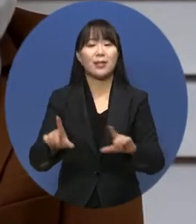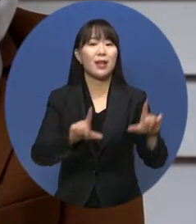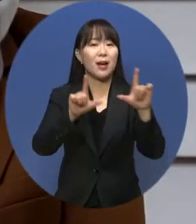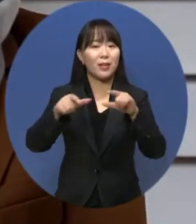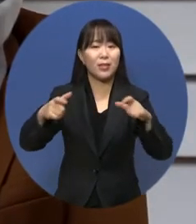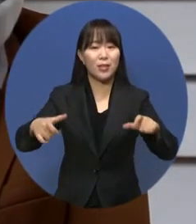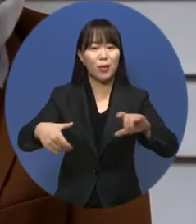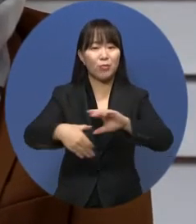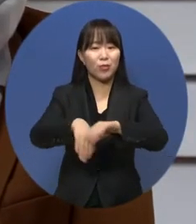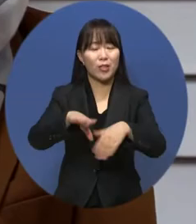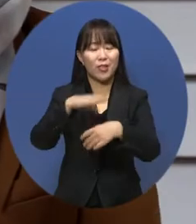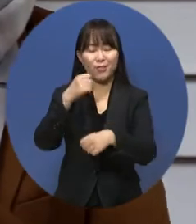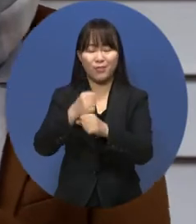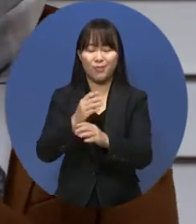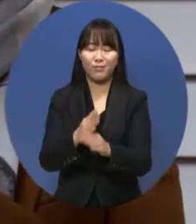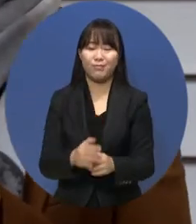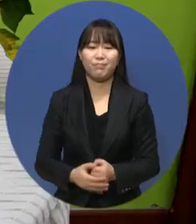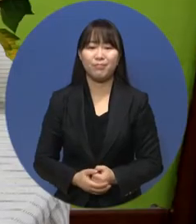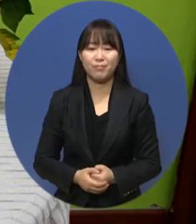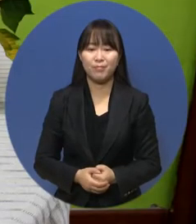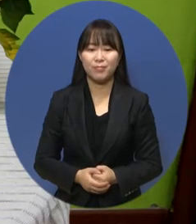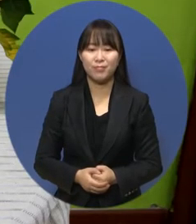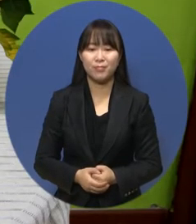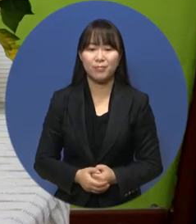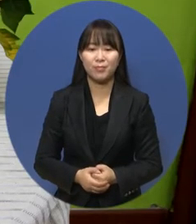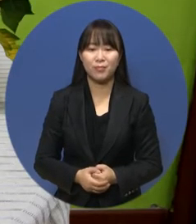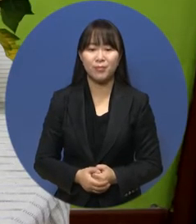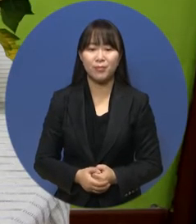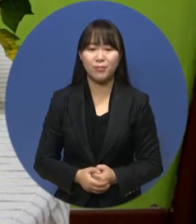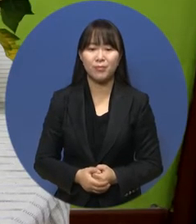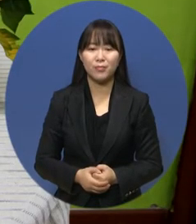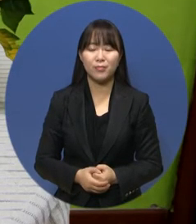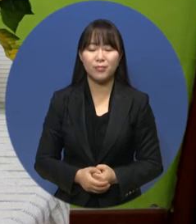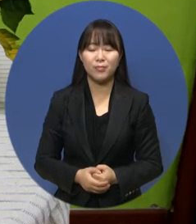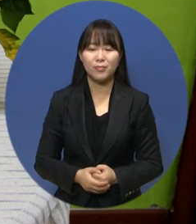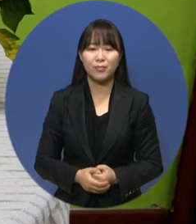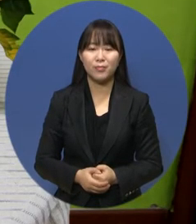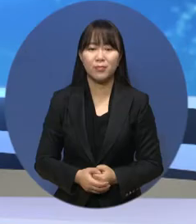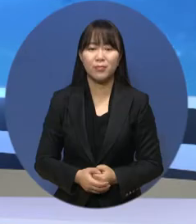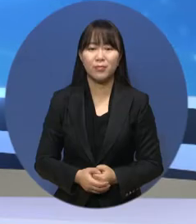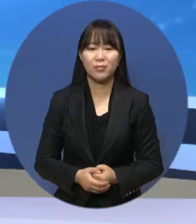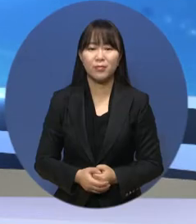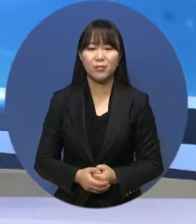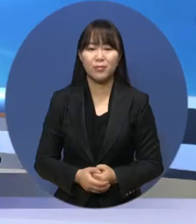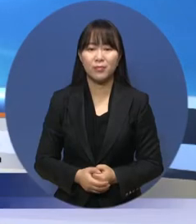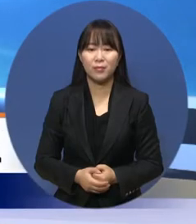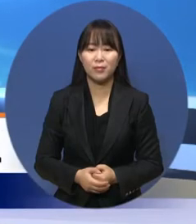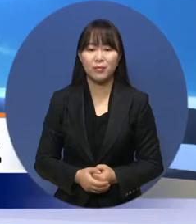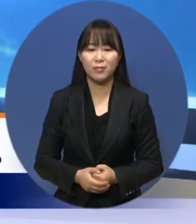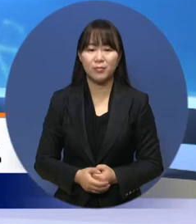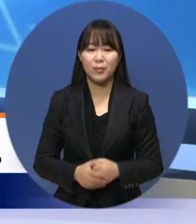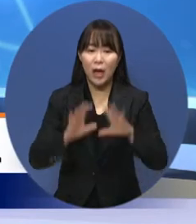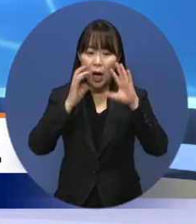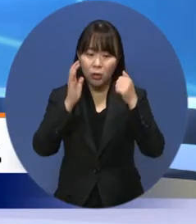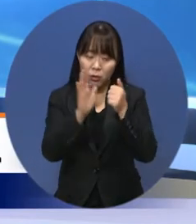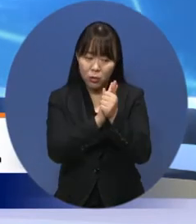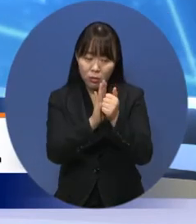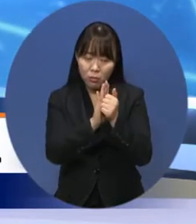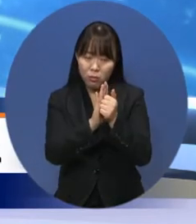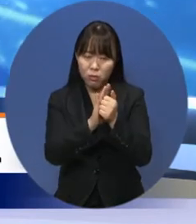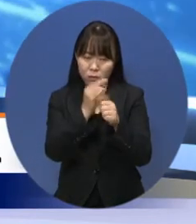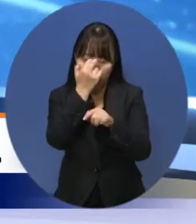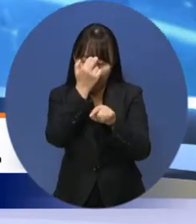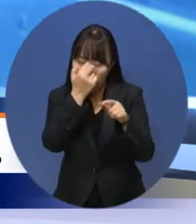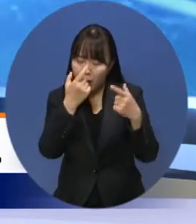문화를 만들어가고 있습니다 복지 tv 경기방송 정선 입니다 아동 돌봄 의 사각지대